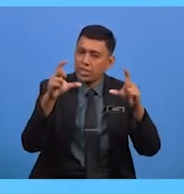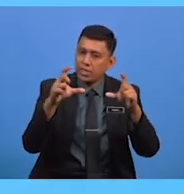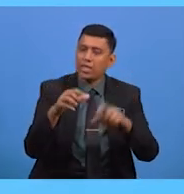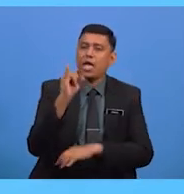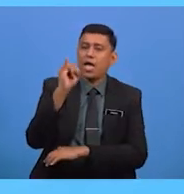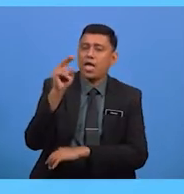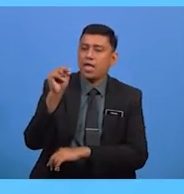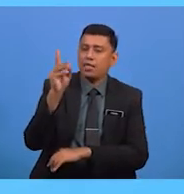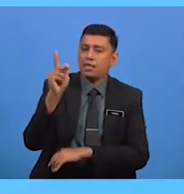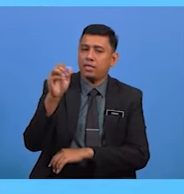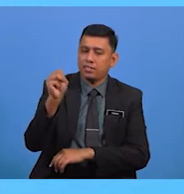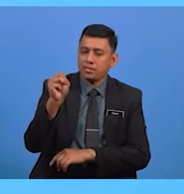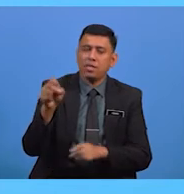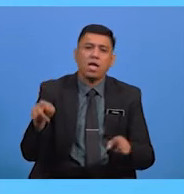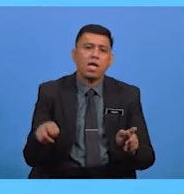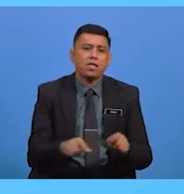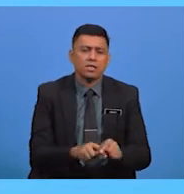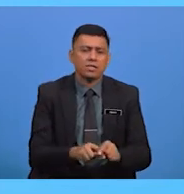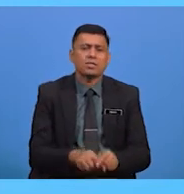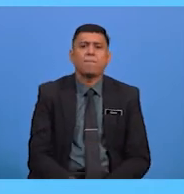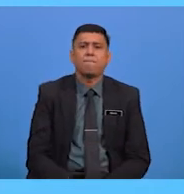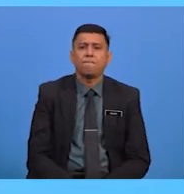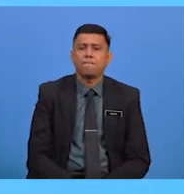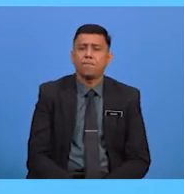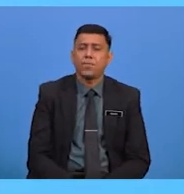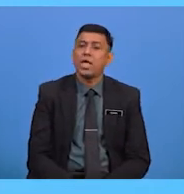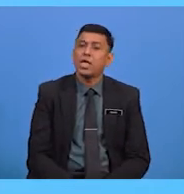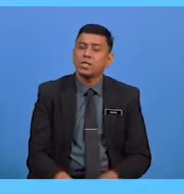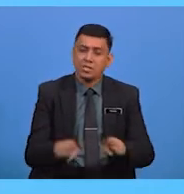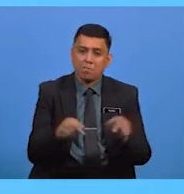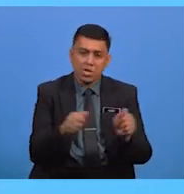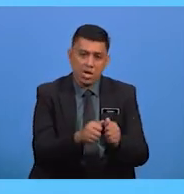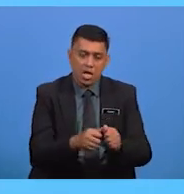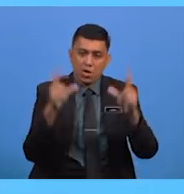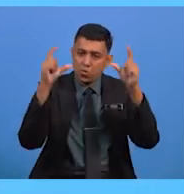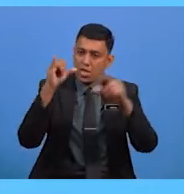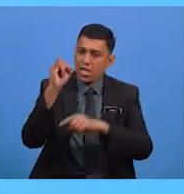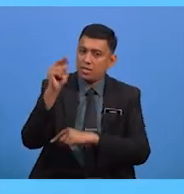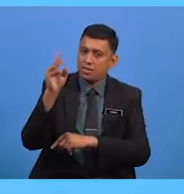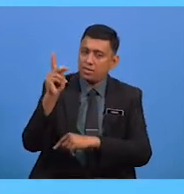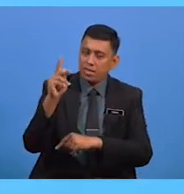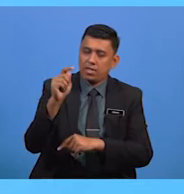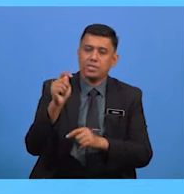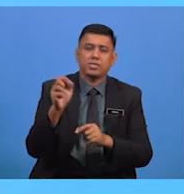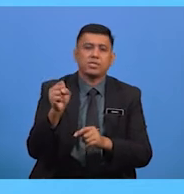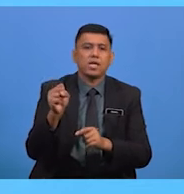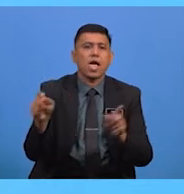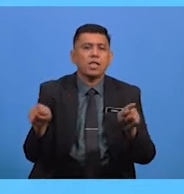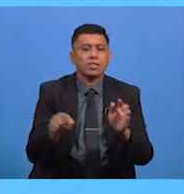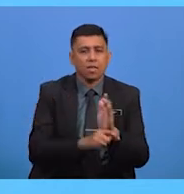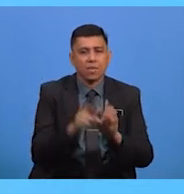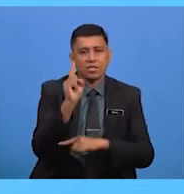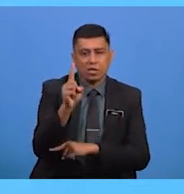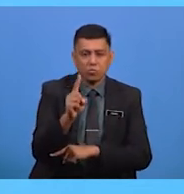kurungan indeks sama dengan senarai L dalam tanda kurungan indeks tambah 1 dan baris